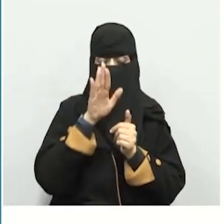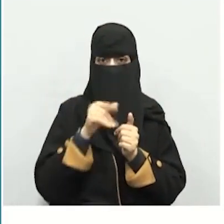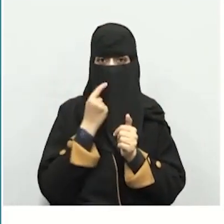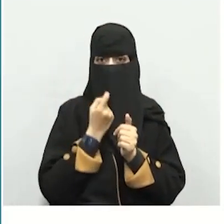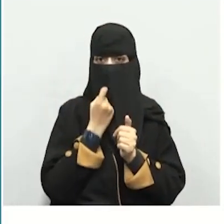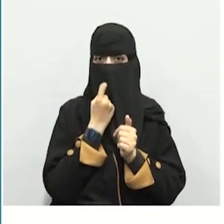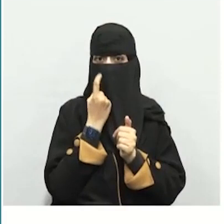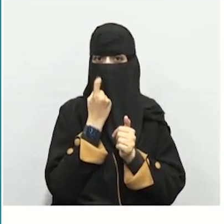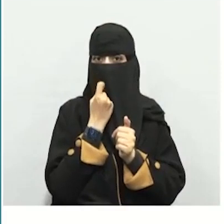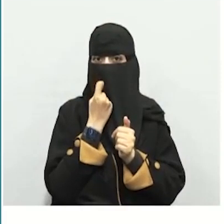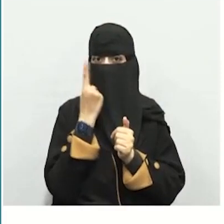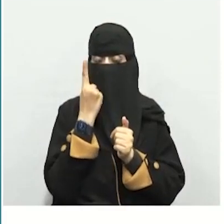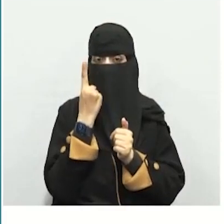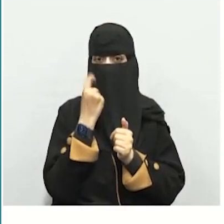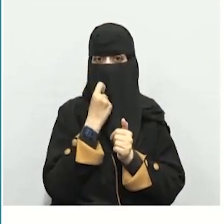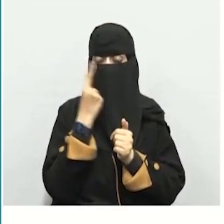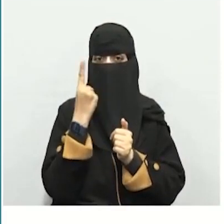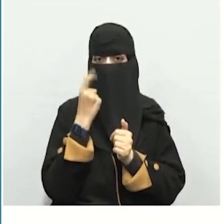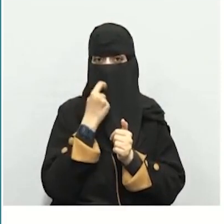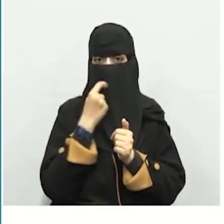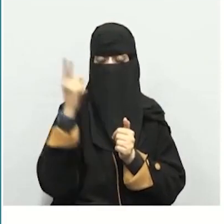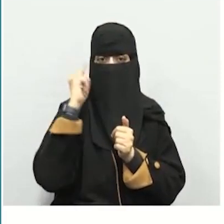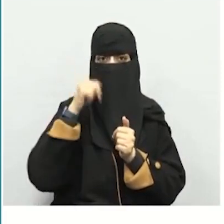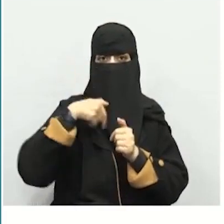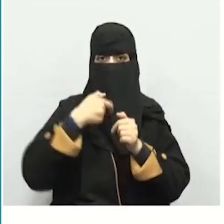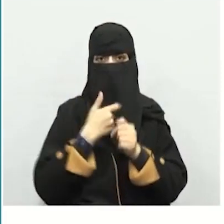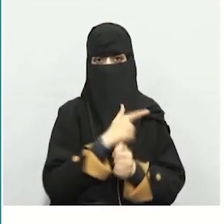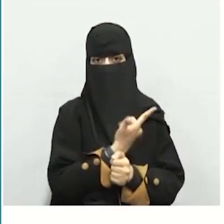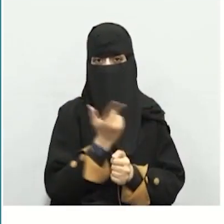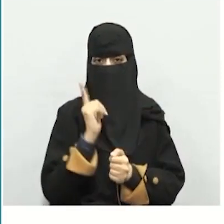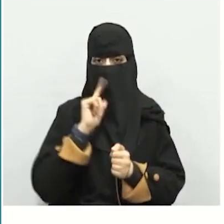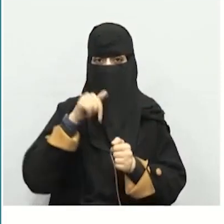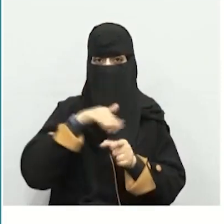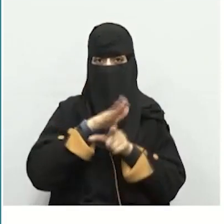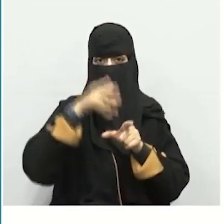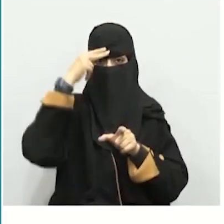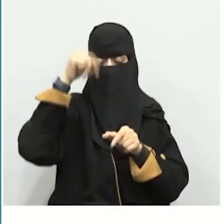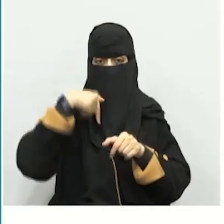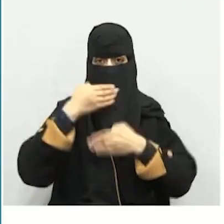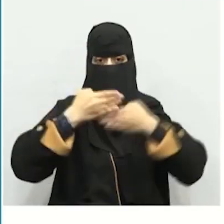100 عام على توحيد المملكة العربية السعودية، توحيد وبناء.